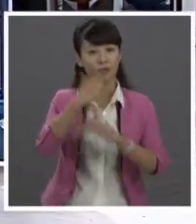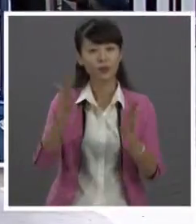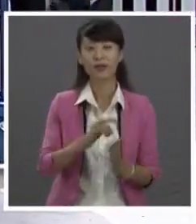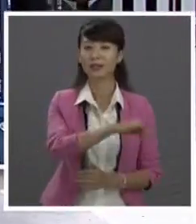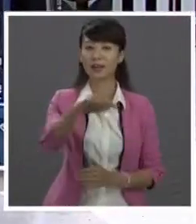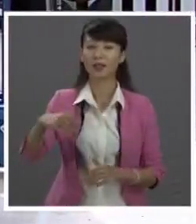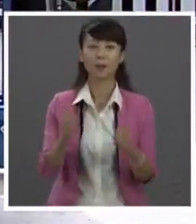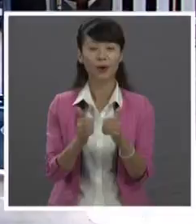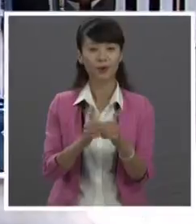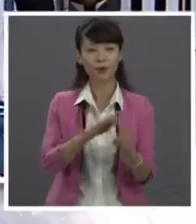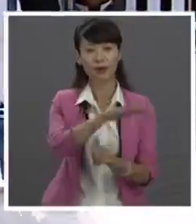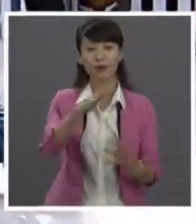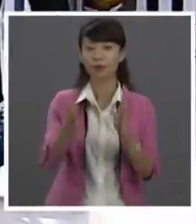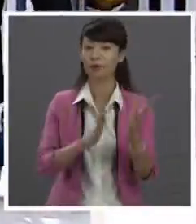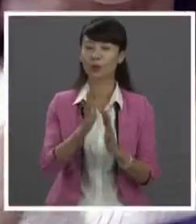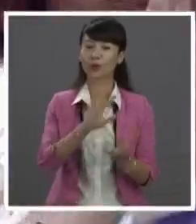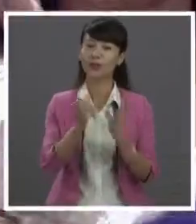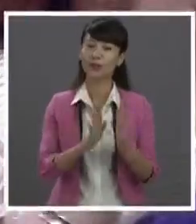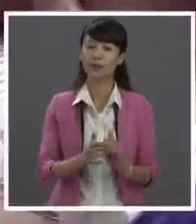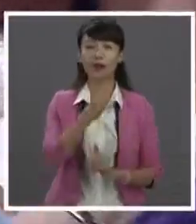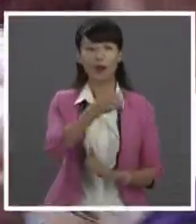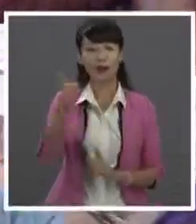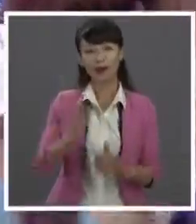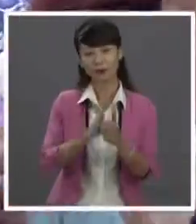打出好好学习，天天向上，好不好？